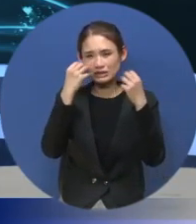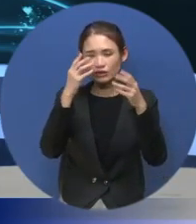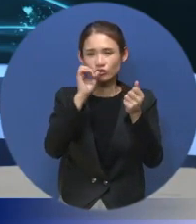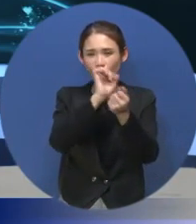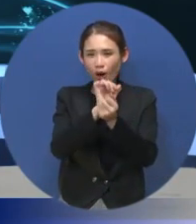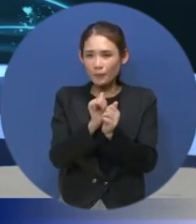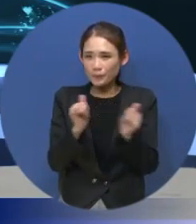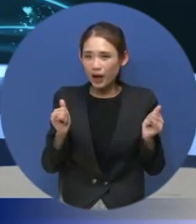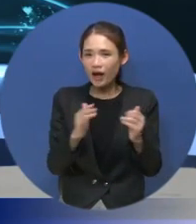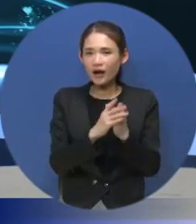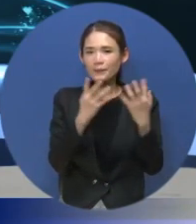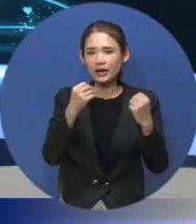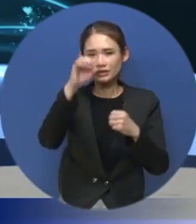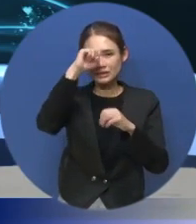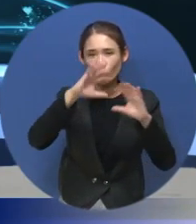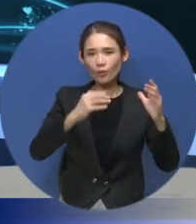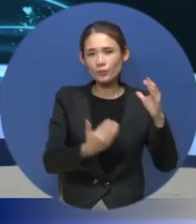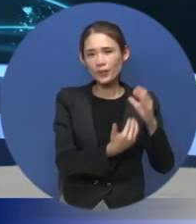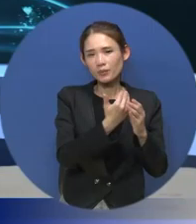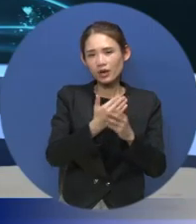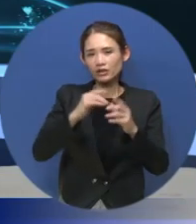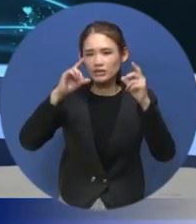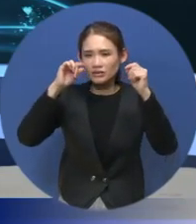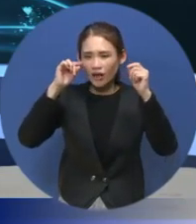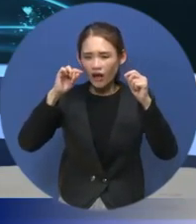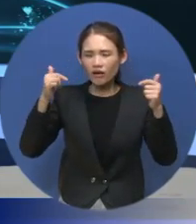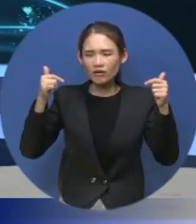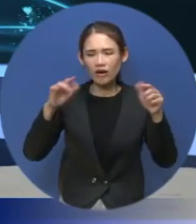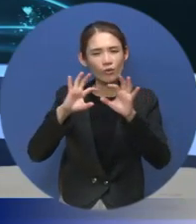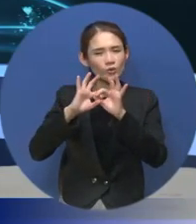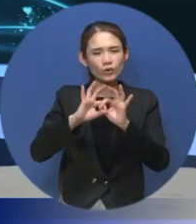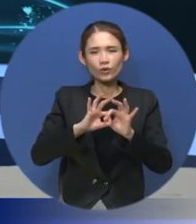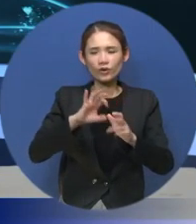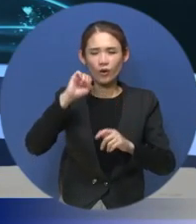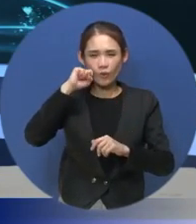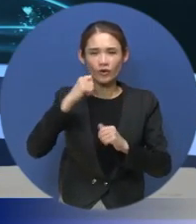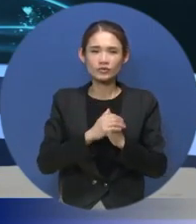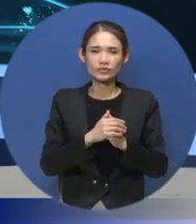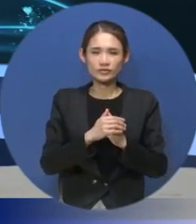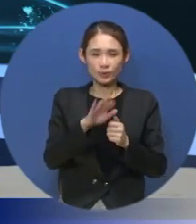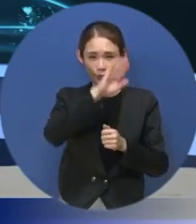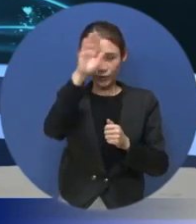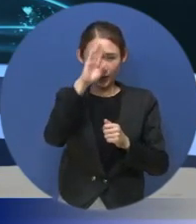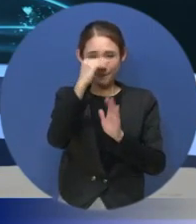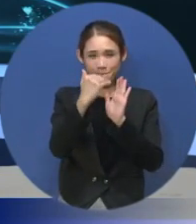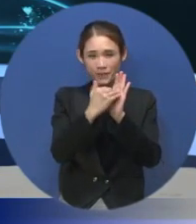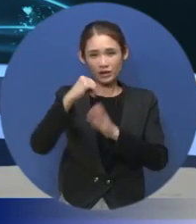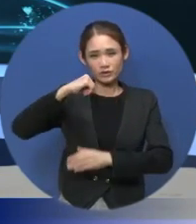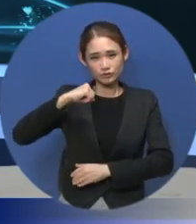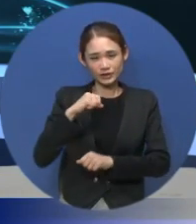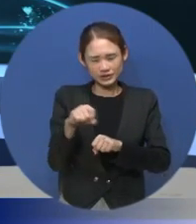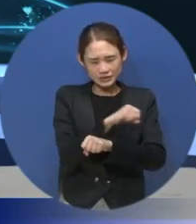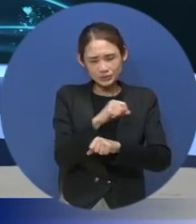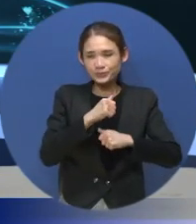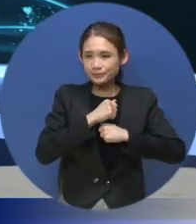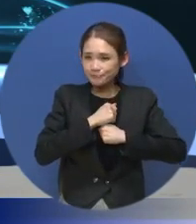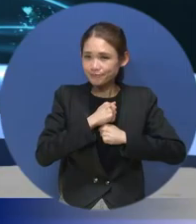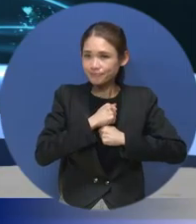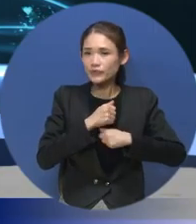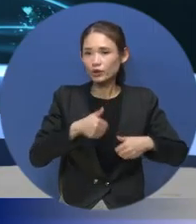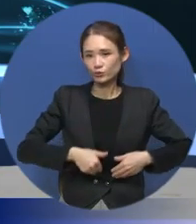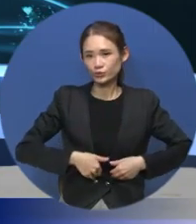코로나 환자가 증가하는 추세입니다. 비교적 많은 백신 접종률을 보이는 미국과 유럽에서는 봉쇄 완화 이야기가